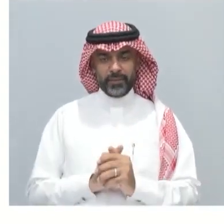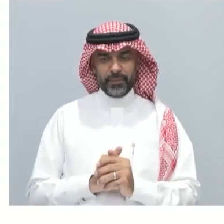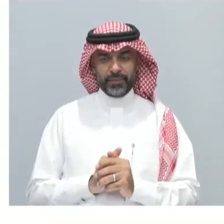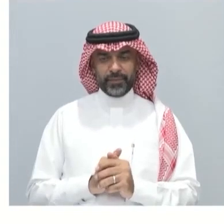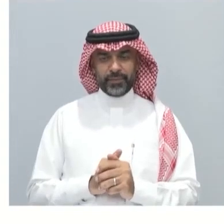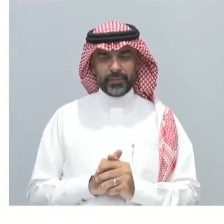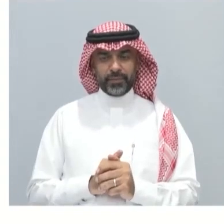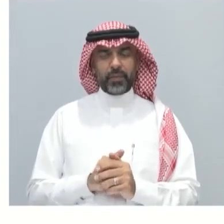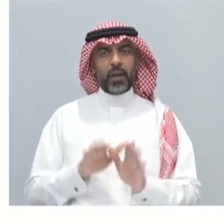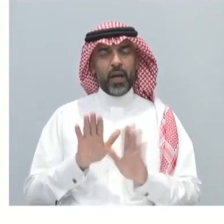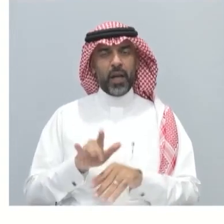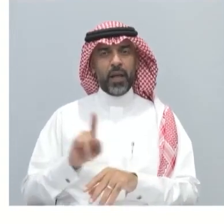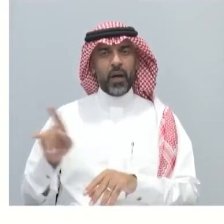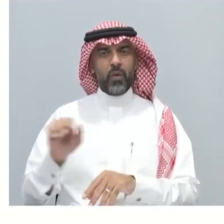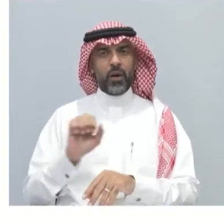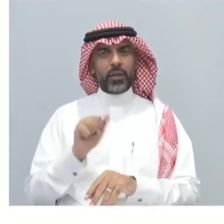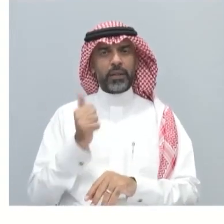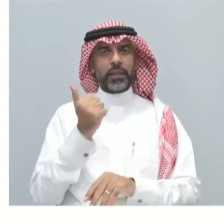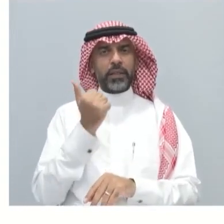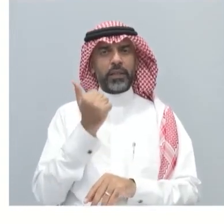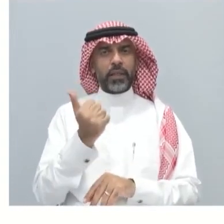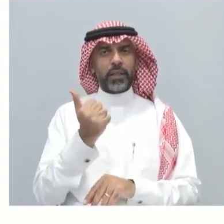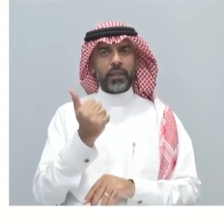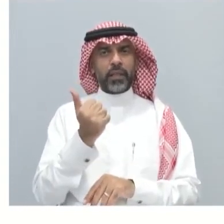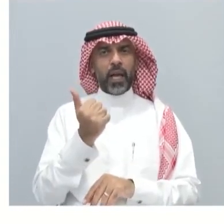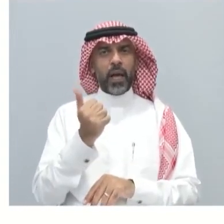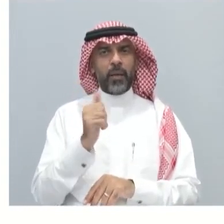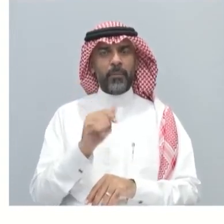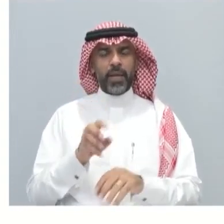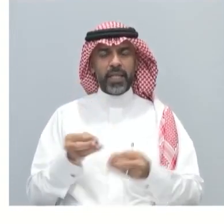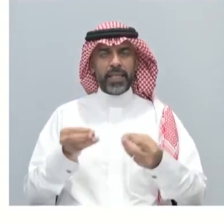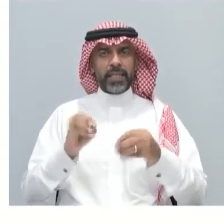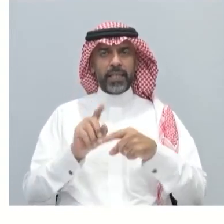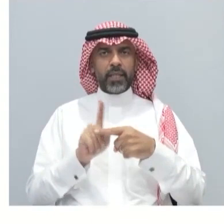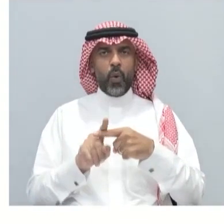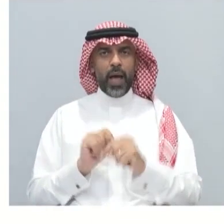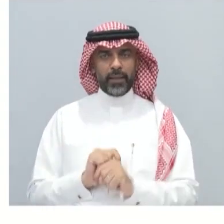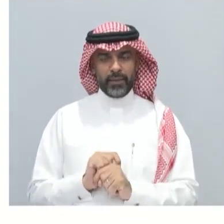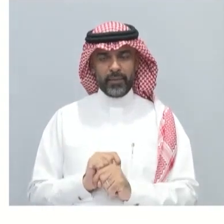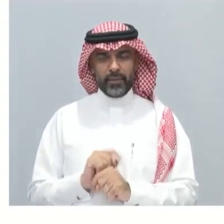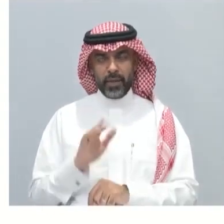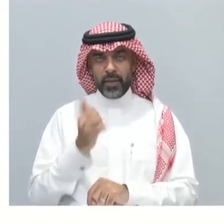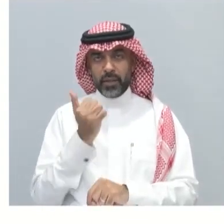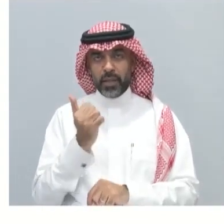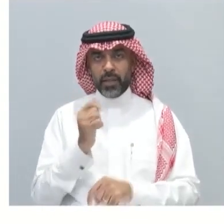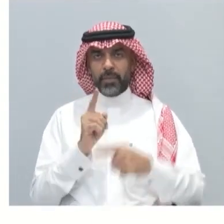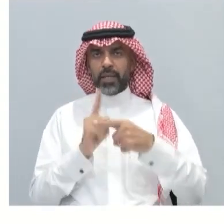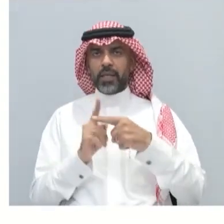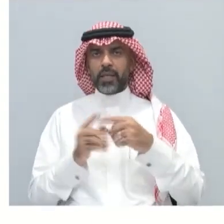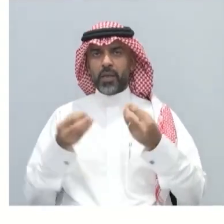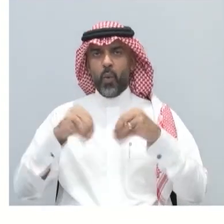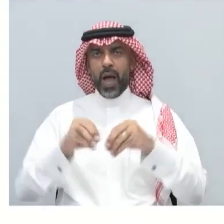البطن ايضا لها سته ازواج من الزوائد اذا تمتلك سته